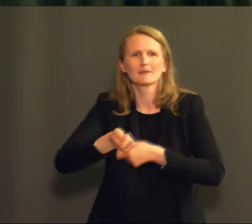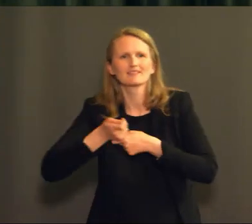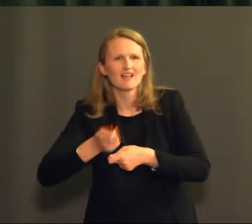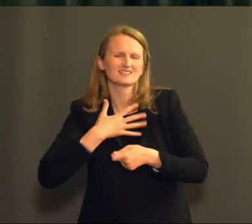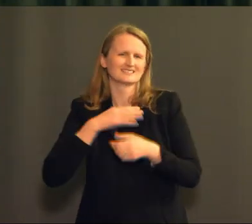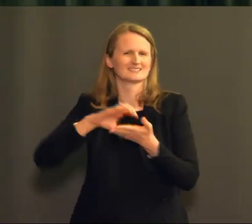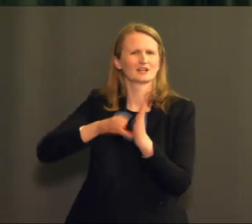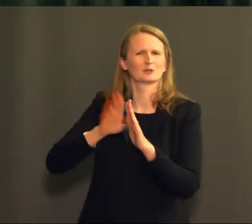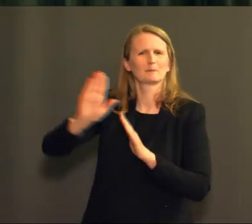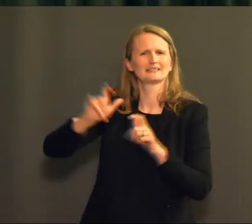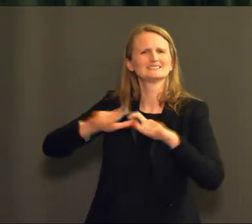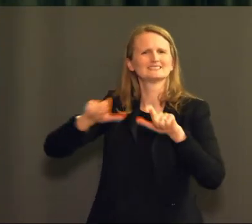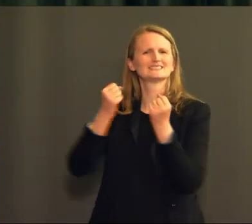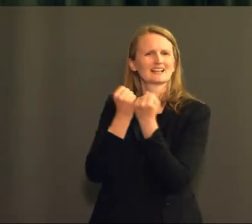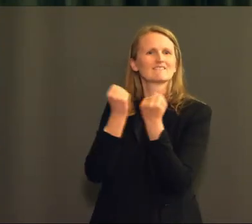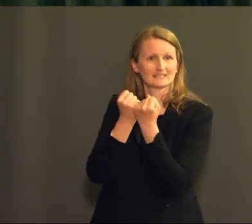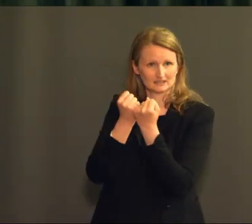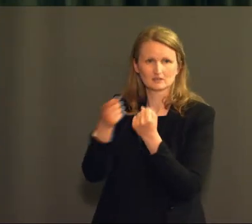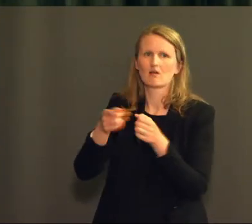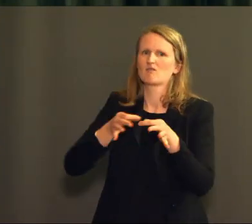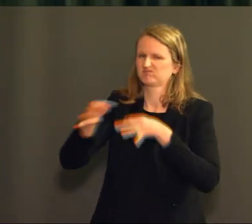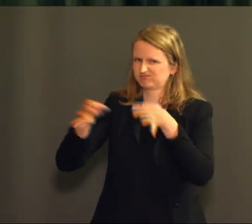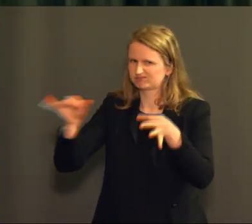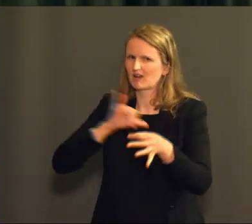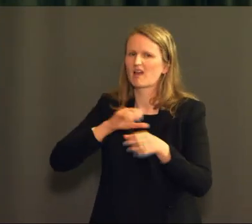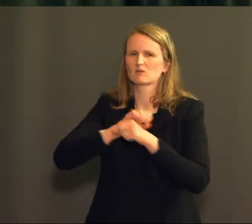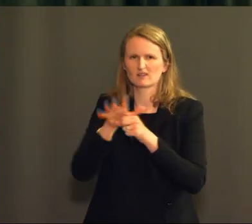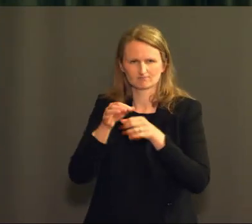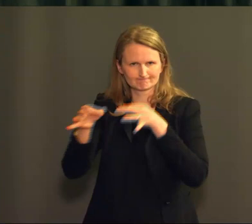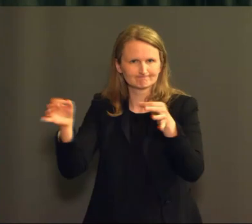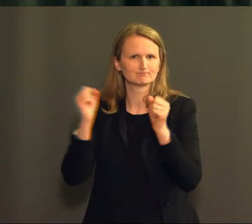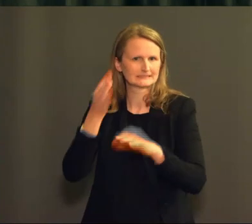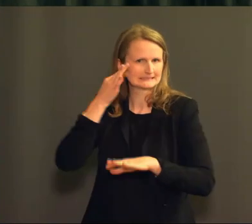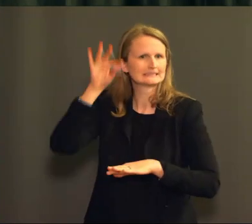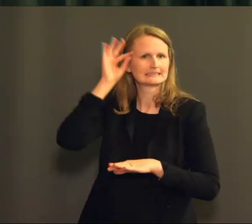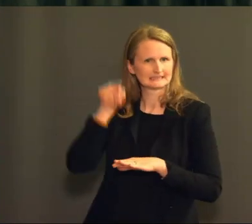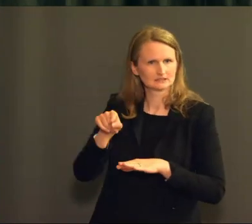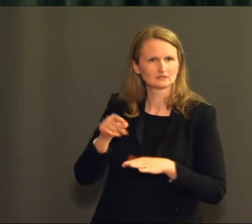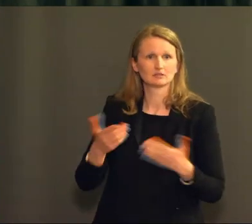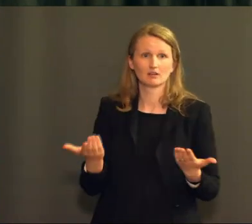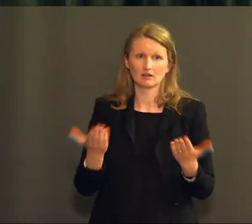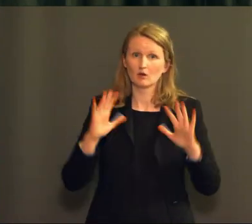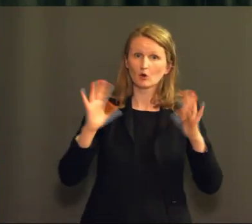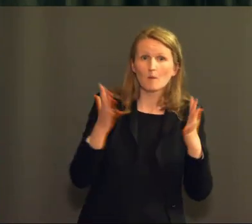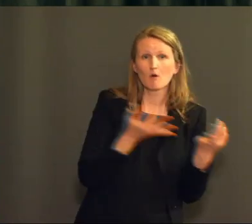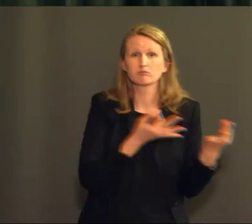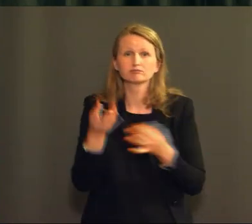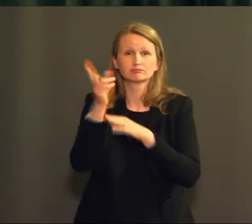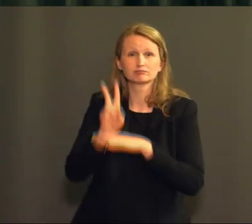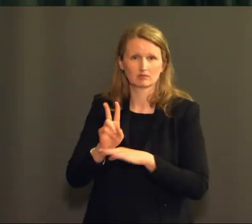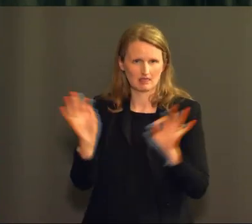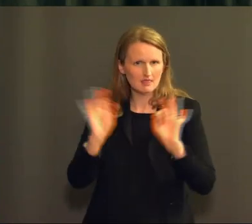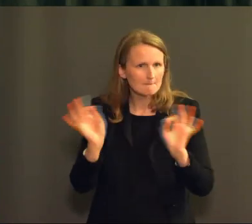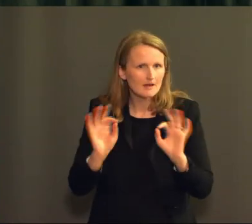élevée a été constatée dans ce secteur. Aucun dépistage systématique n'a lieu dans ces secteurs d'ailleurs. Or,